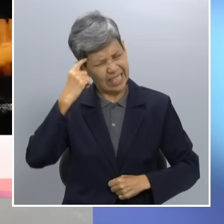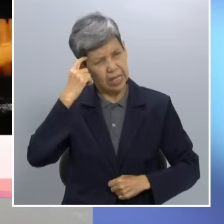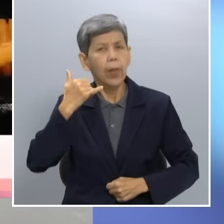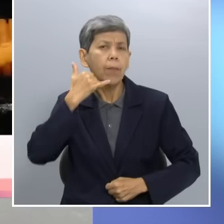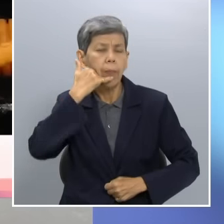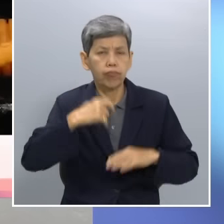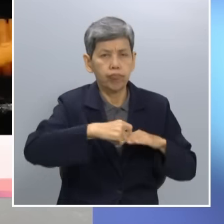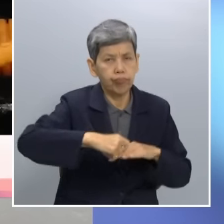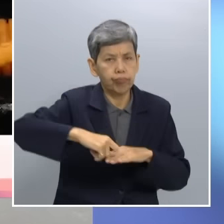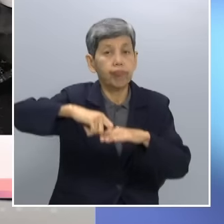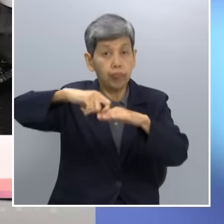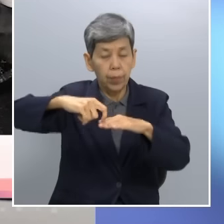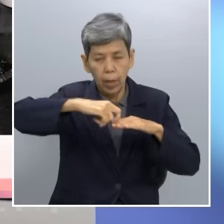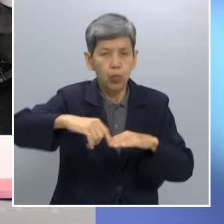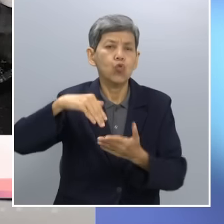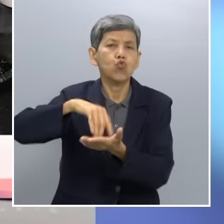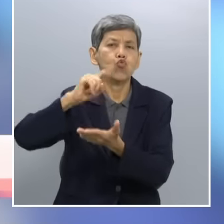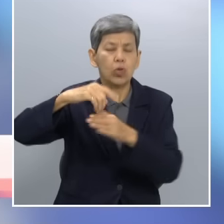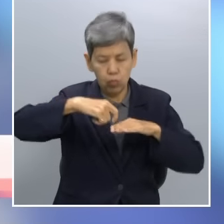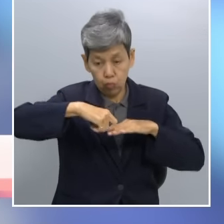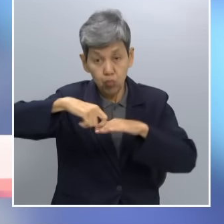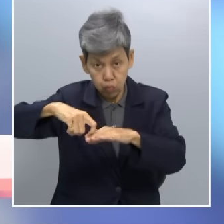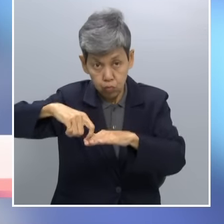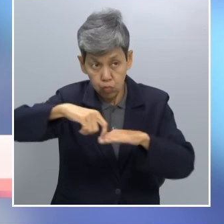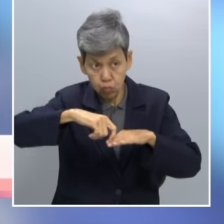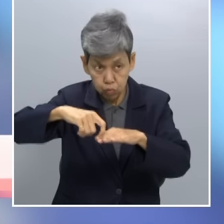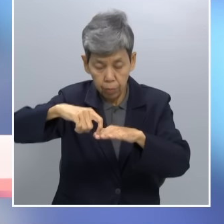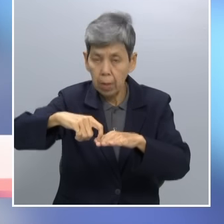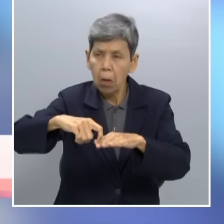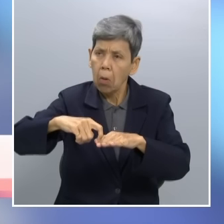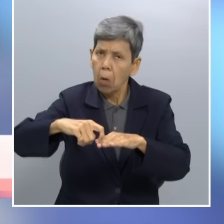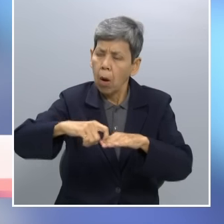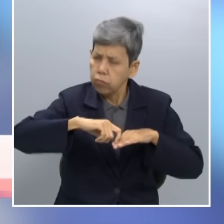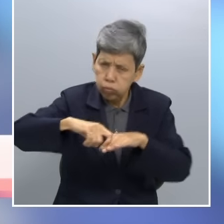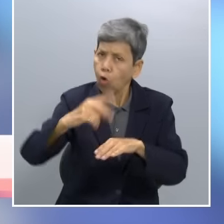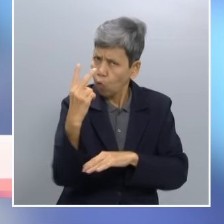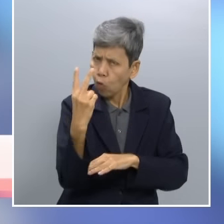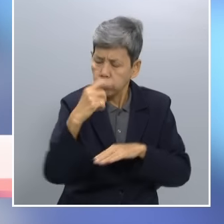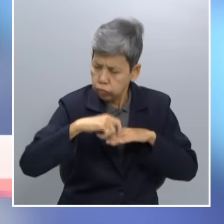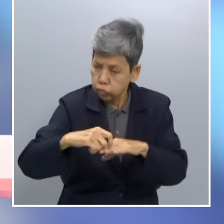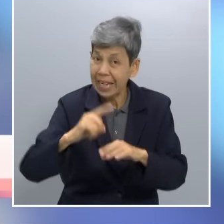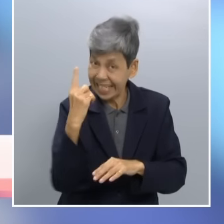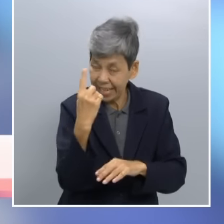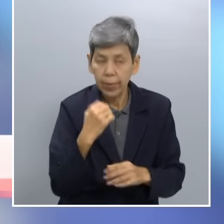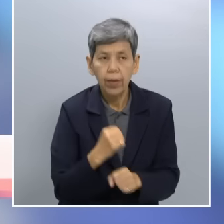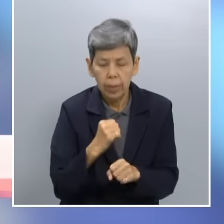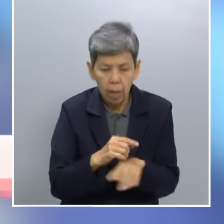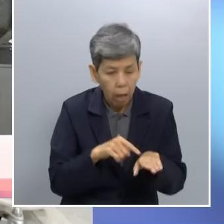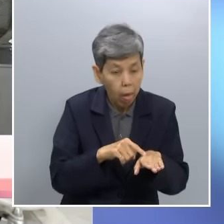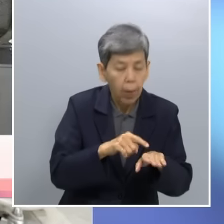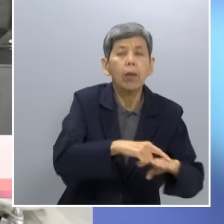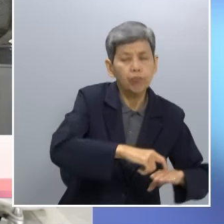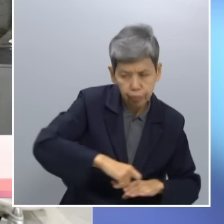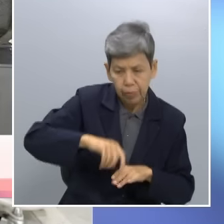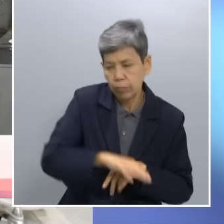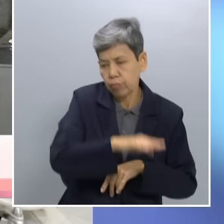รถยกมายกรถไปที่ศูนย์ยกไปไม่ต่ำกว่า 2รอบนะคะไปที่แรกก็บอกว่าให้ไปอีกที่นึงพอไป